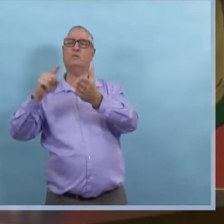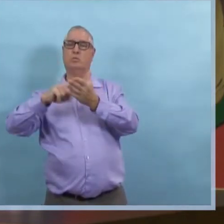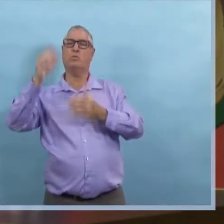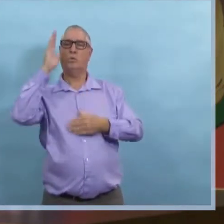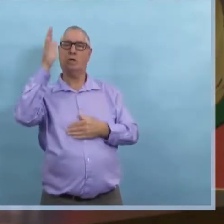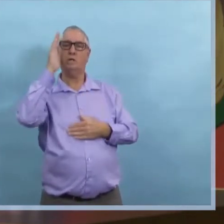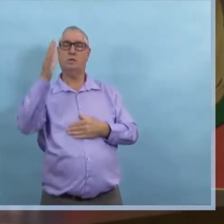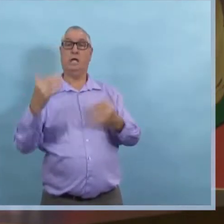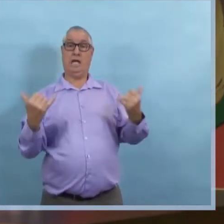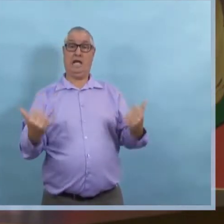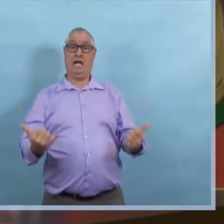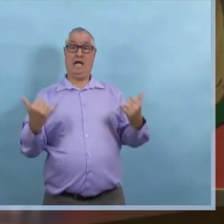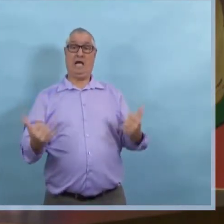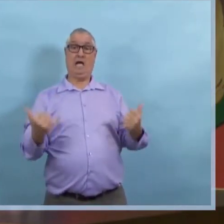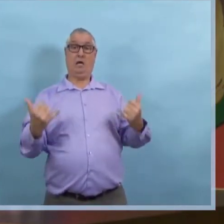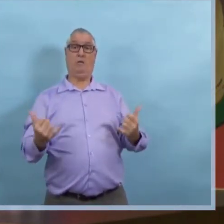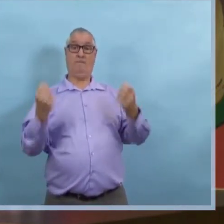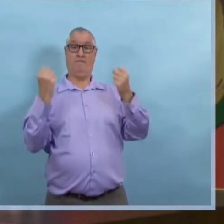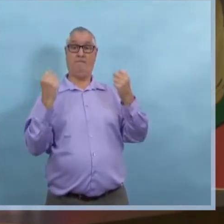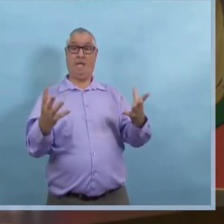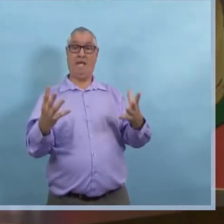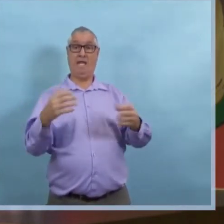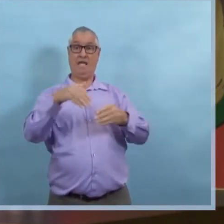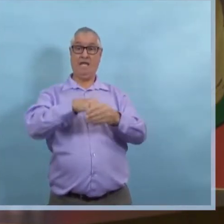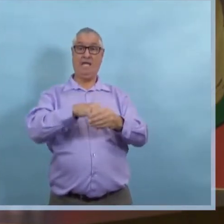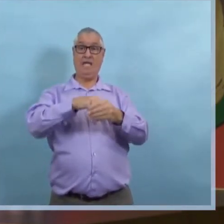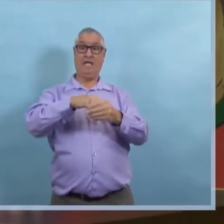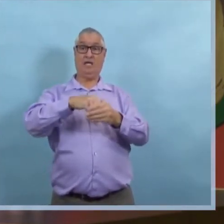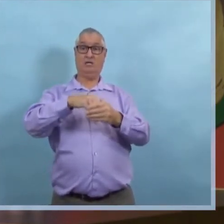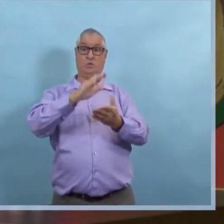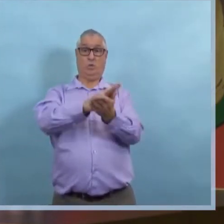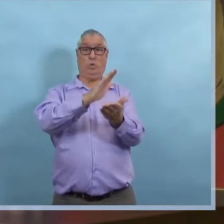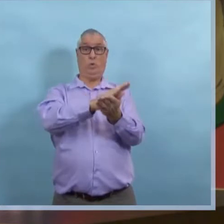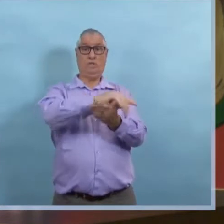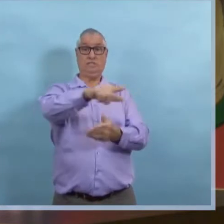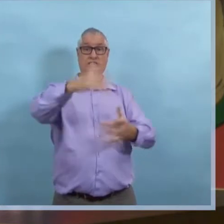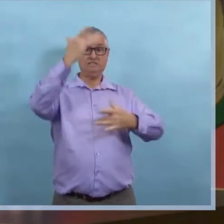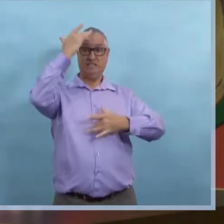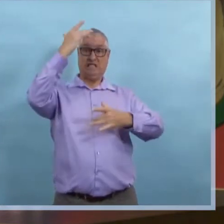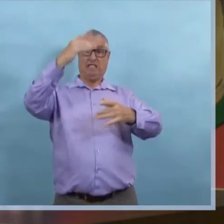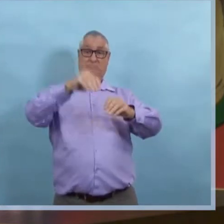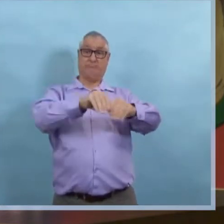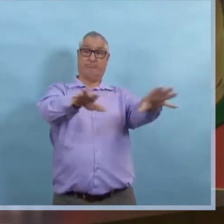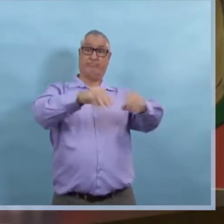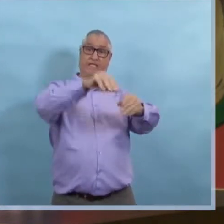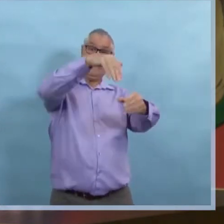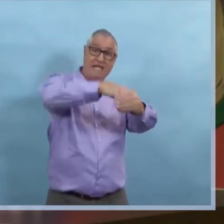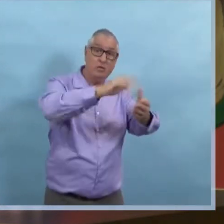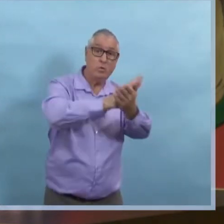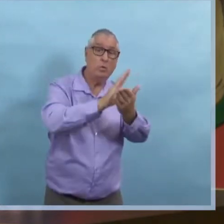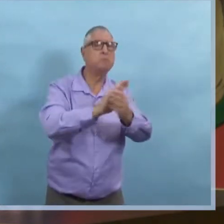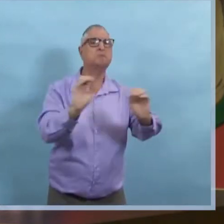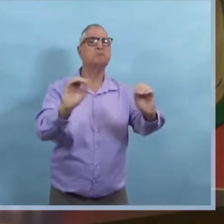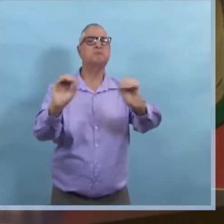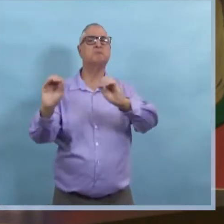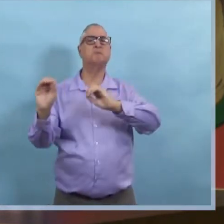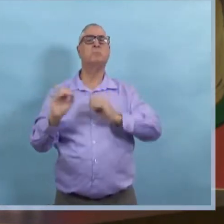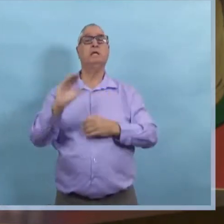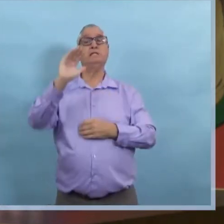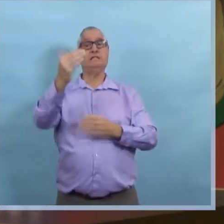Je vous rappelle que les cas qu'on a vus dans les écoles, ce sont des cas qui ont été acquis dans la communauté. Il y a très peu de cas qui ont été acquis à l'école.